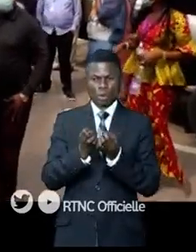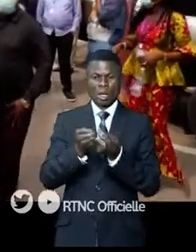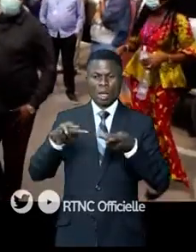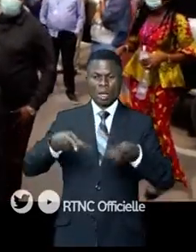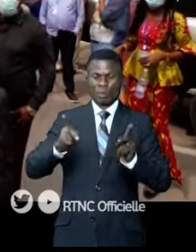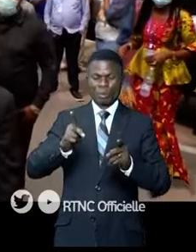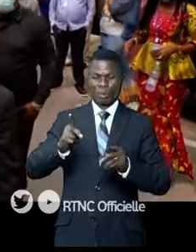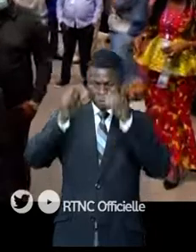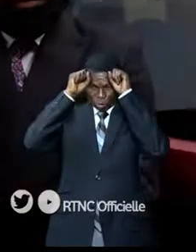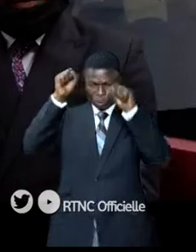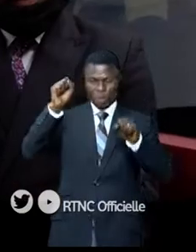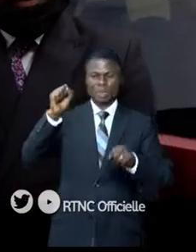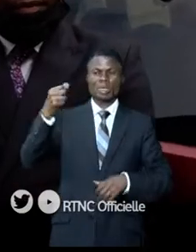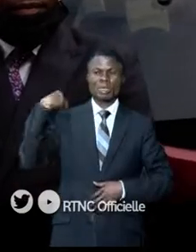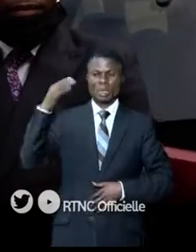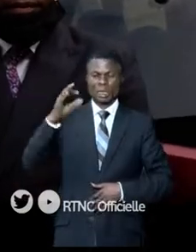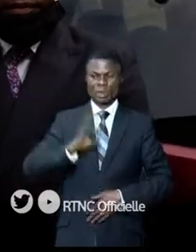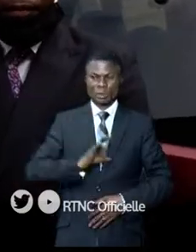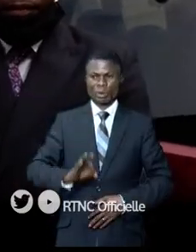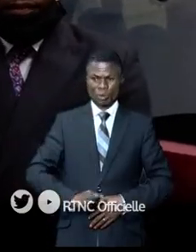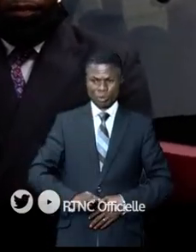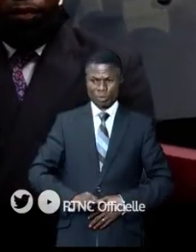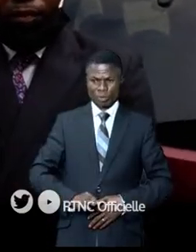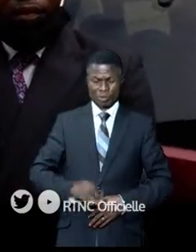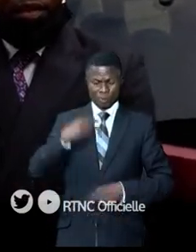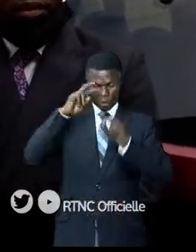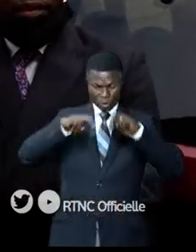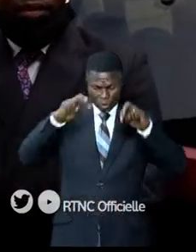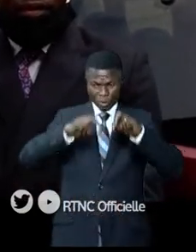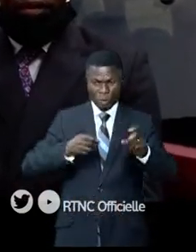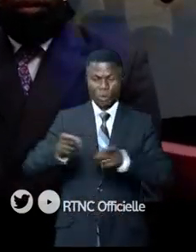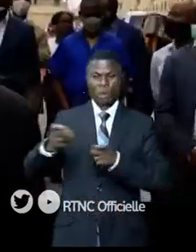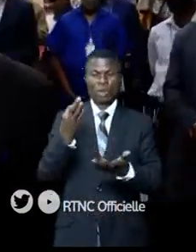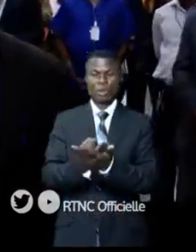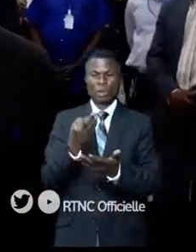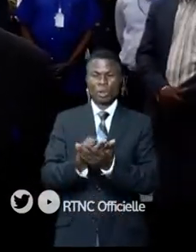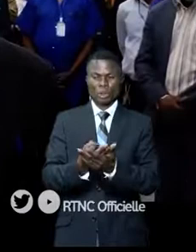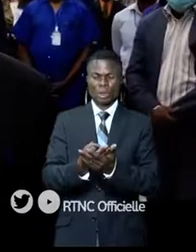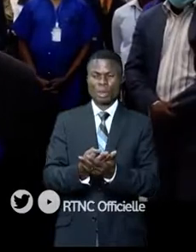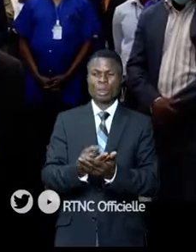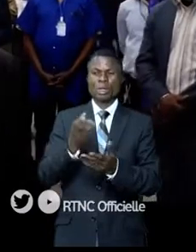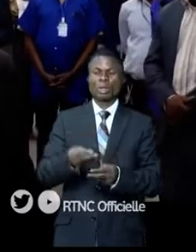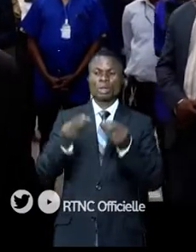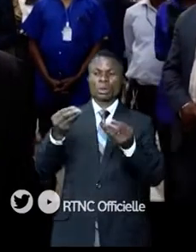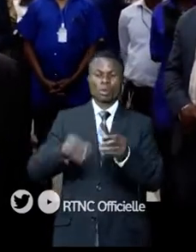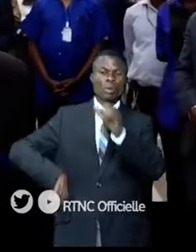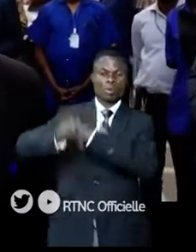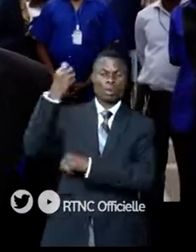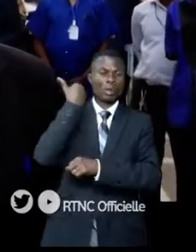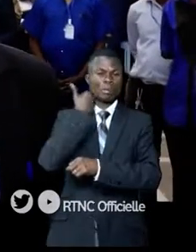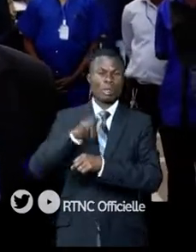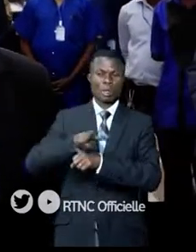de l'État, Félix-Antoine Tshisekedi, ont diligenté une enquête sur la gestion de fonds bien alloués à la riposte de